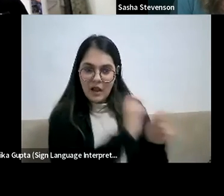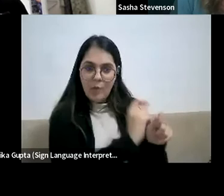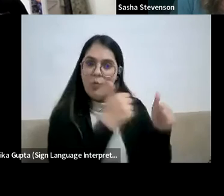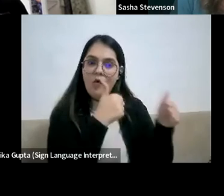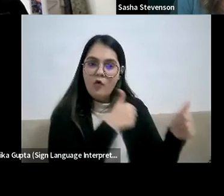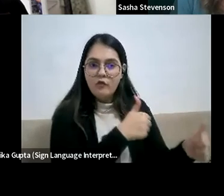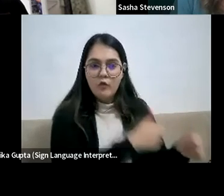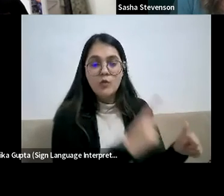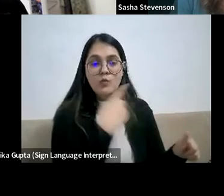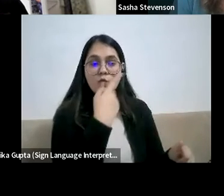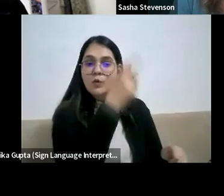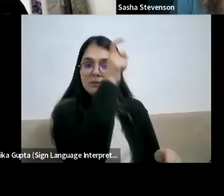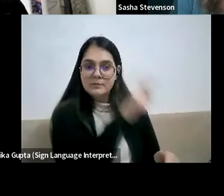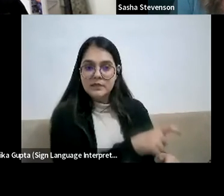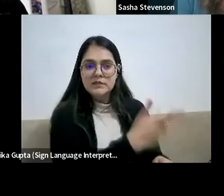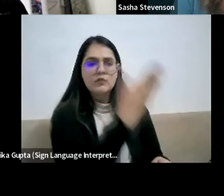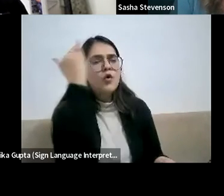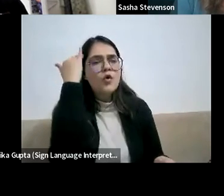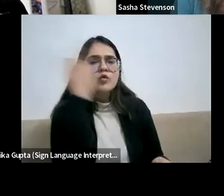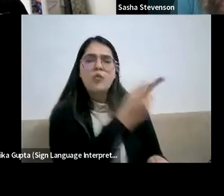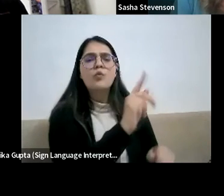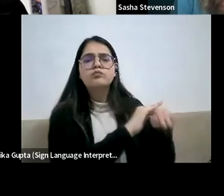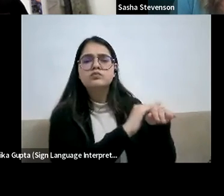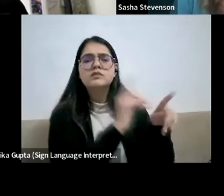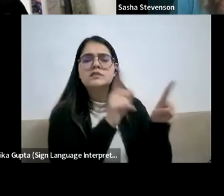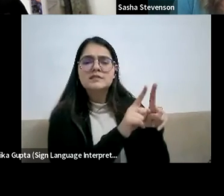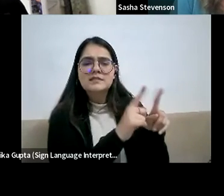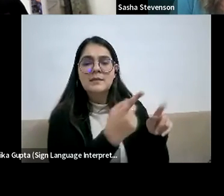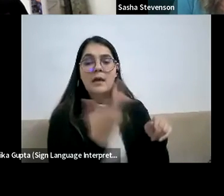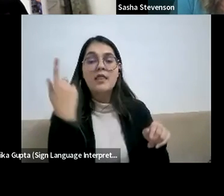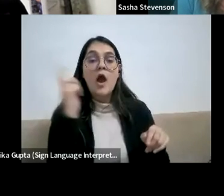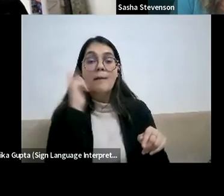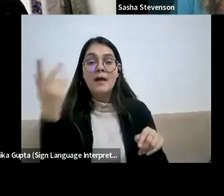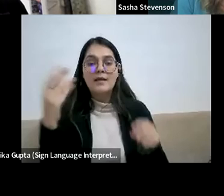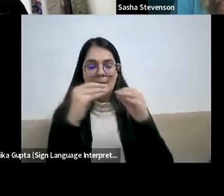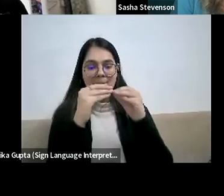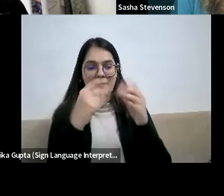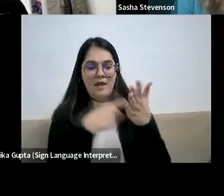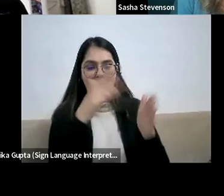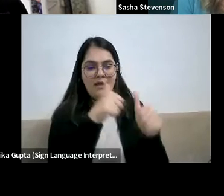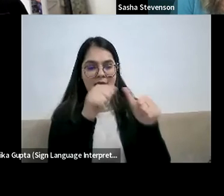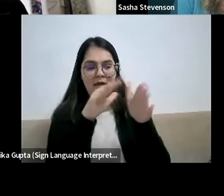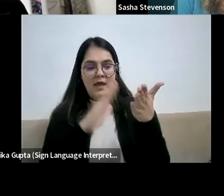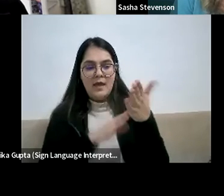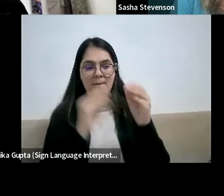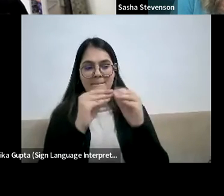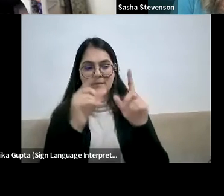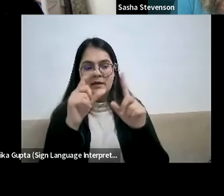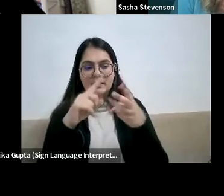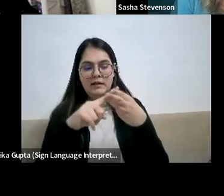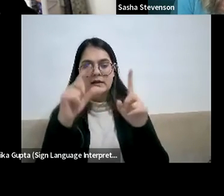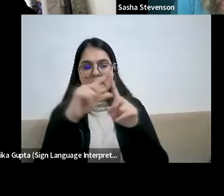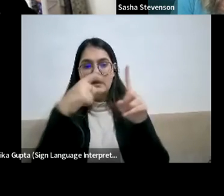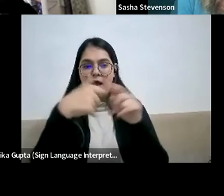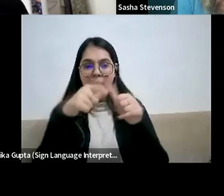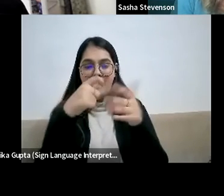तो उनको क्या है, वो क्लर्क, मतलब जो डॉक्टर अंबेडकर जब पढ़ लिख के आए और बड़ौदा में वो ऑफिसर करके